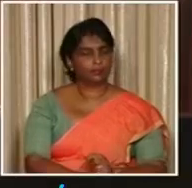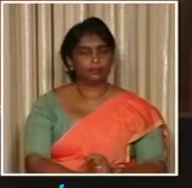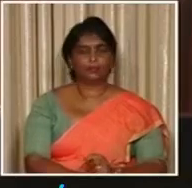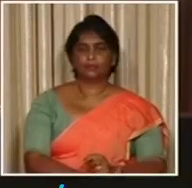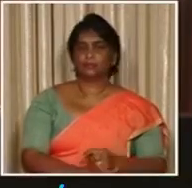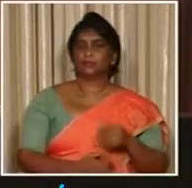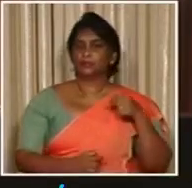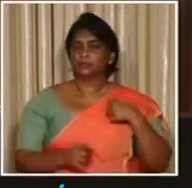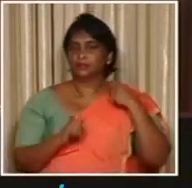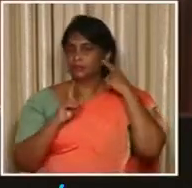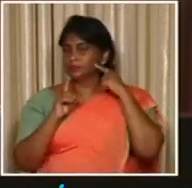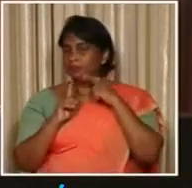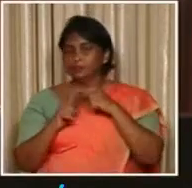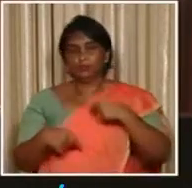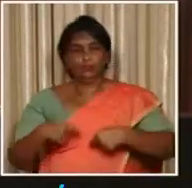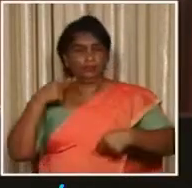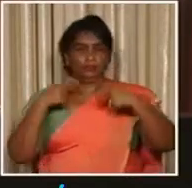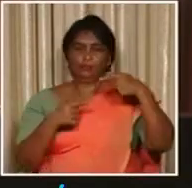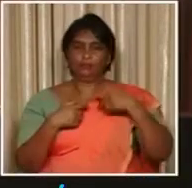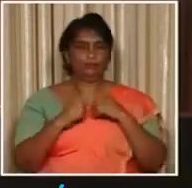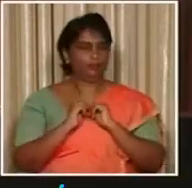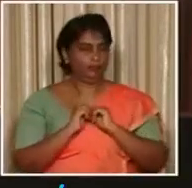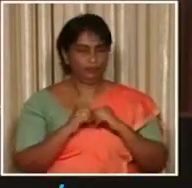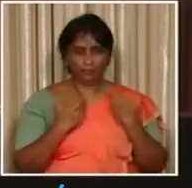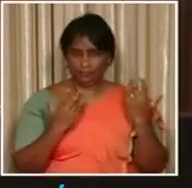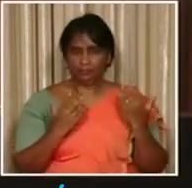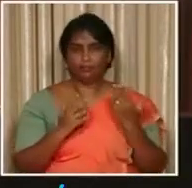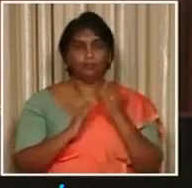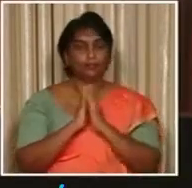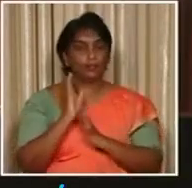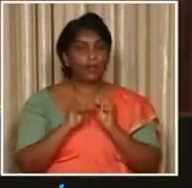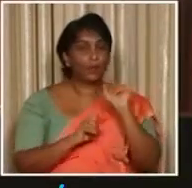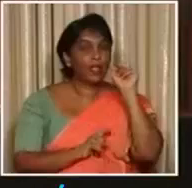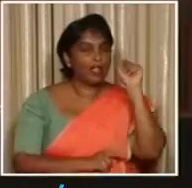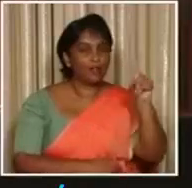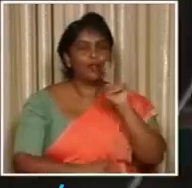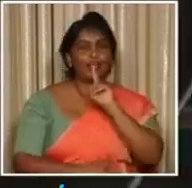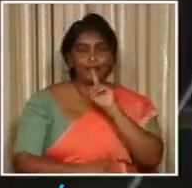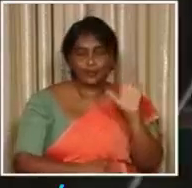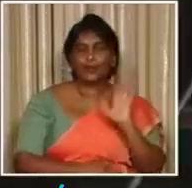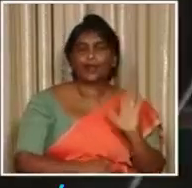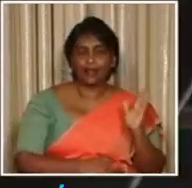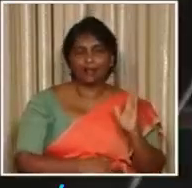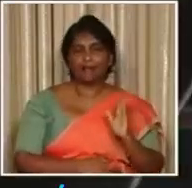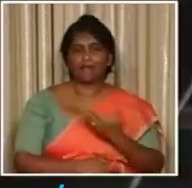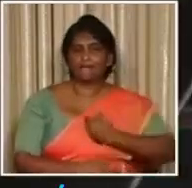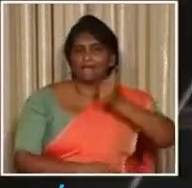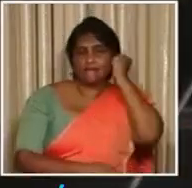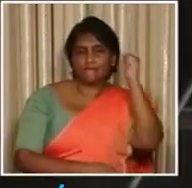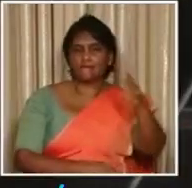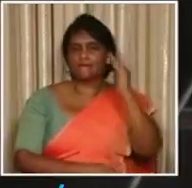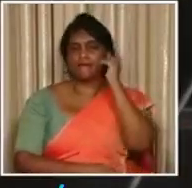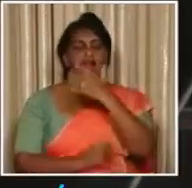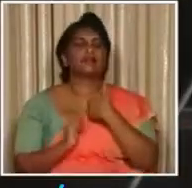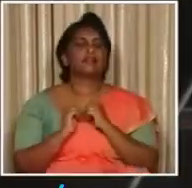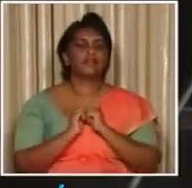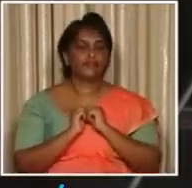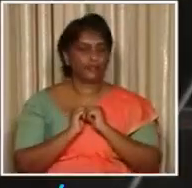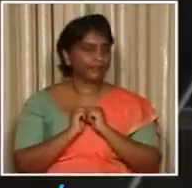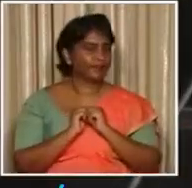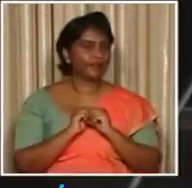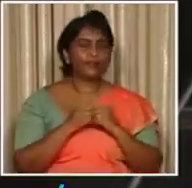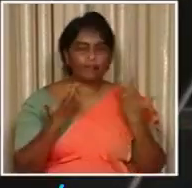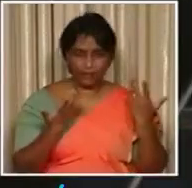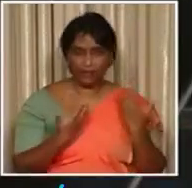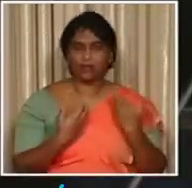මේ කාරණිය ගැන මෙතන විවාදයක් කරගන්න අවශ්‍ය නැහැ. මම මන්ත්‍රීවරයාගේ නමවත් සඳහන් කළේ නැත්තේ මට ද්වේෂ සාධකතුව කාටවත් ඇඟිලි ගහන්නට ඇඟිල්ල දික් කරන්න වුණා